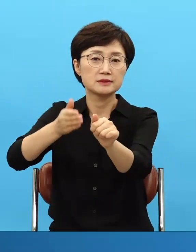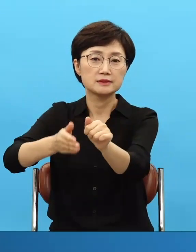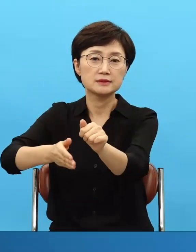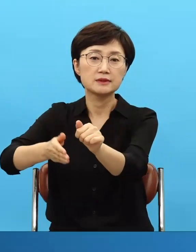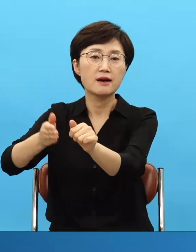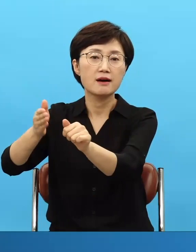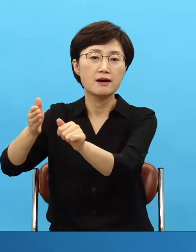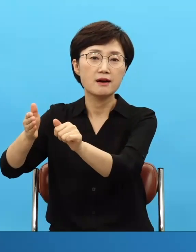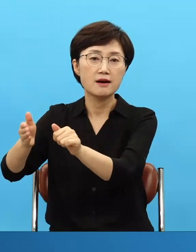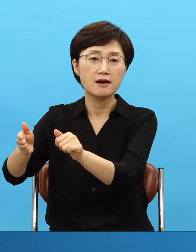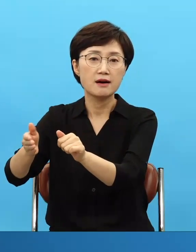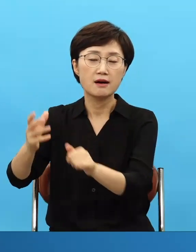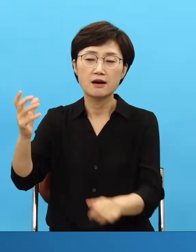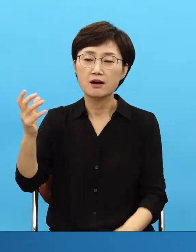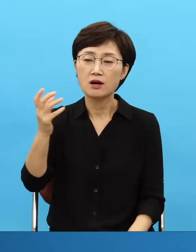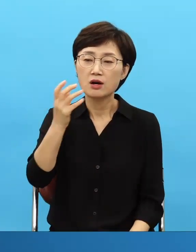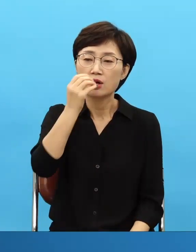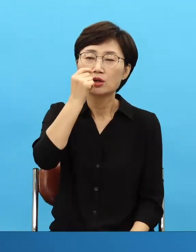올라갑시다.